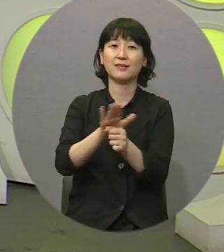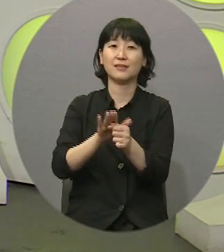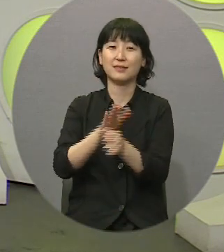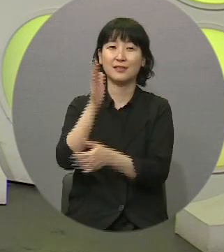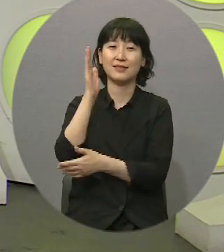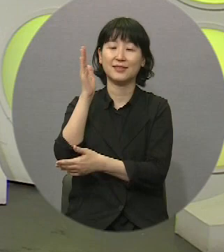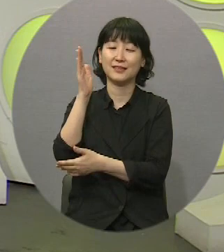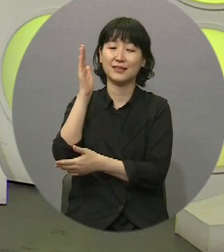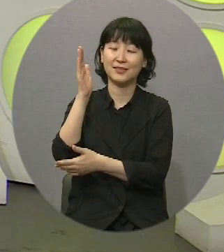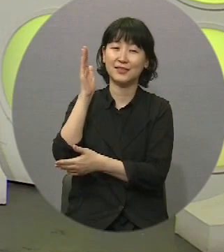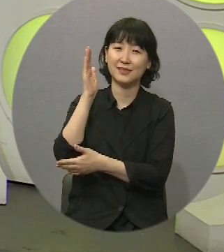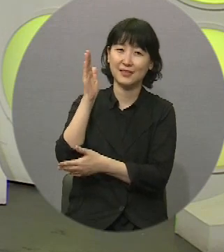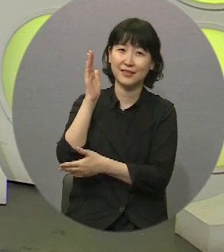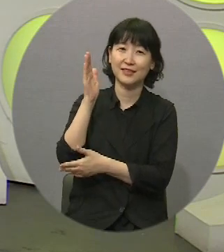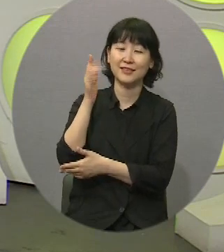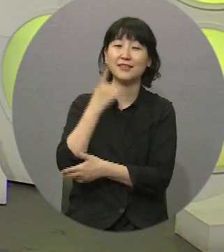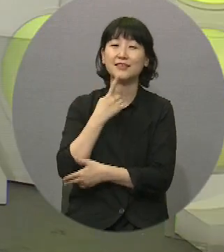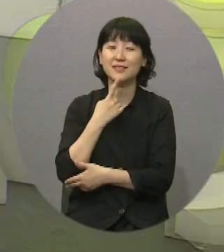들려줬지